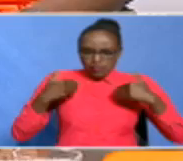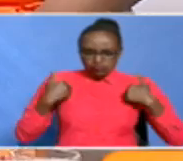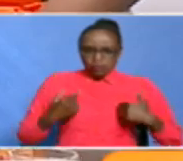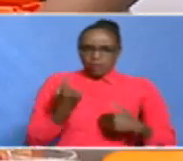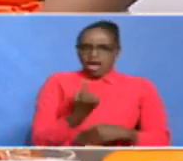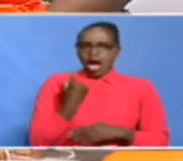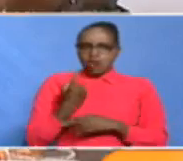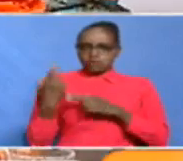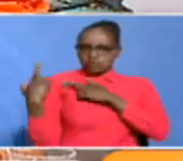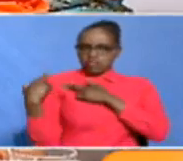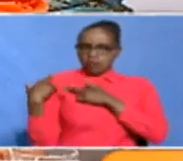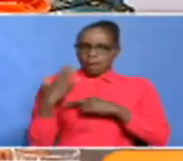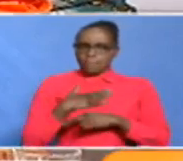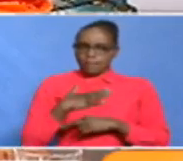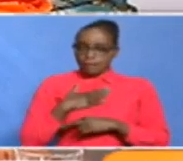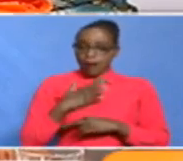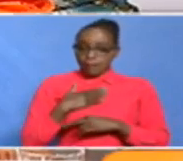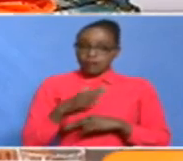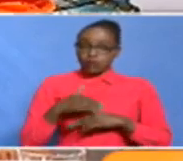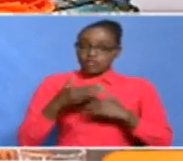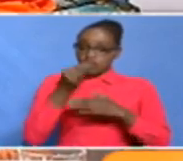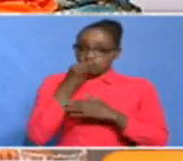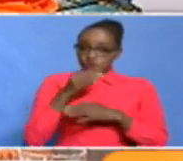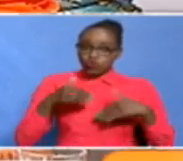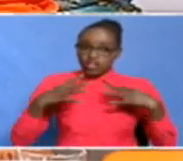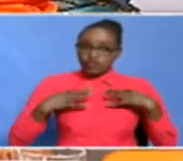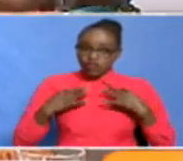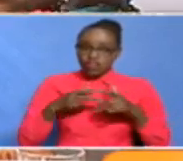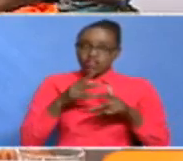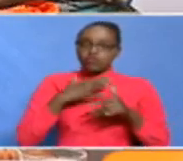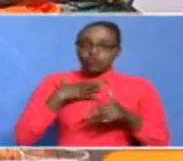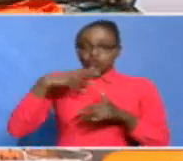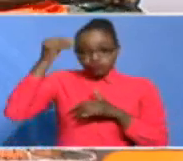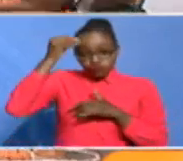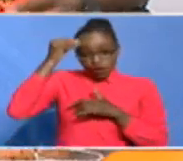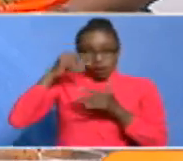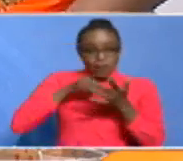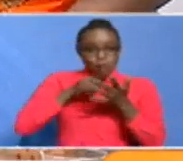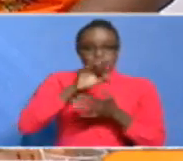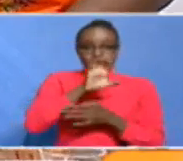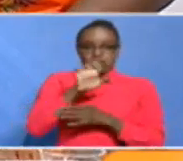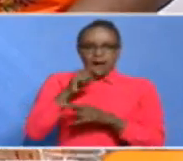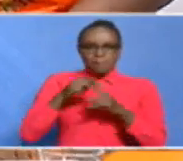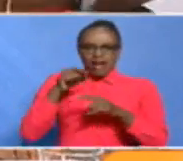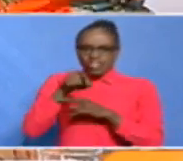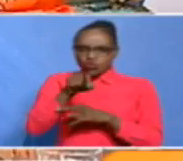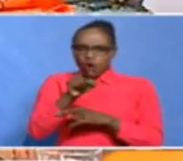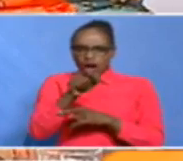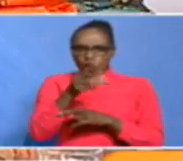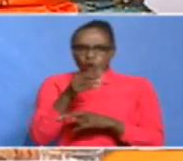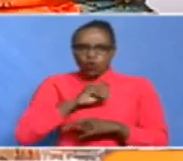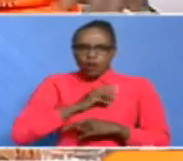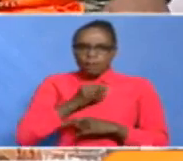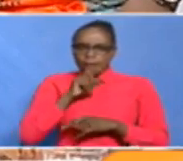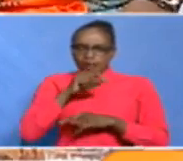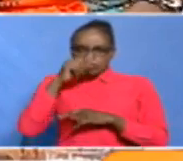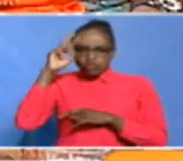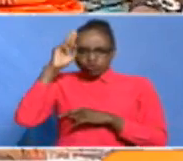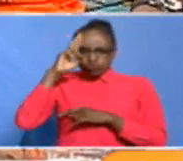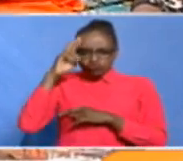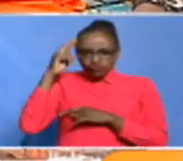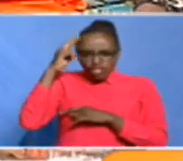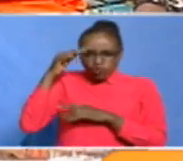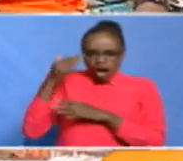yangu najukumika naye. Najua nitakulisha, nitakuvisha, hata ukitaka kusoma nitakusomesha. Lakini hizi zako lazima nitumie hekima ya jinsi